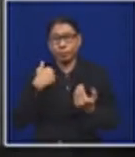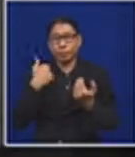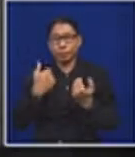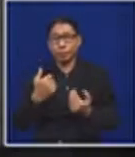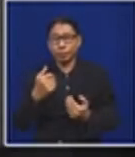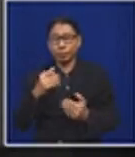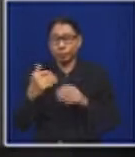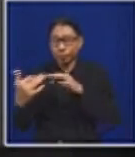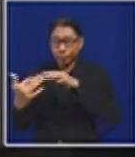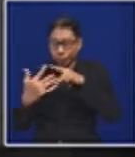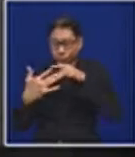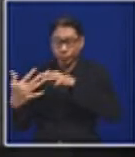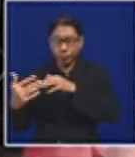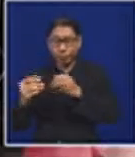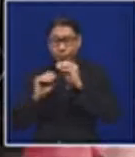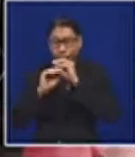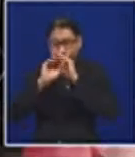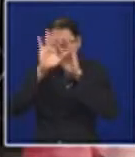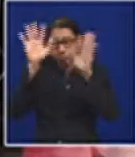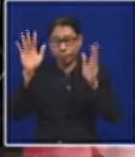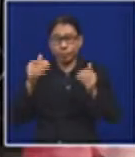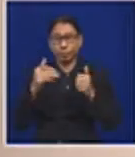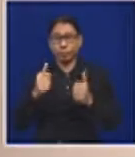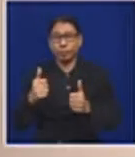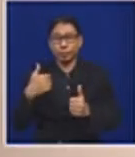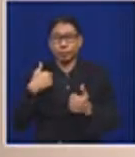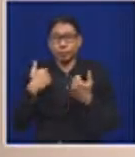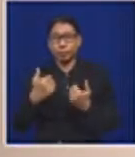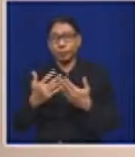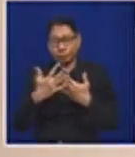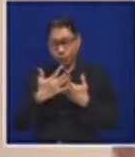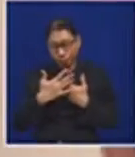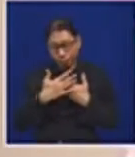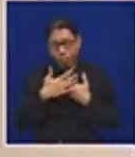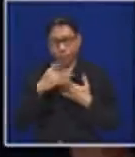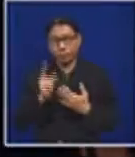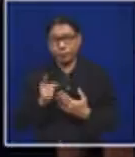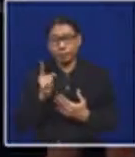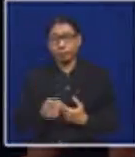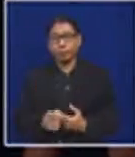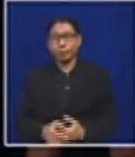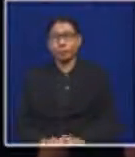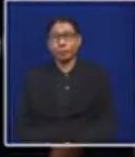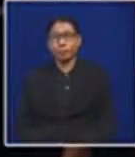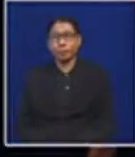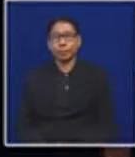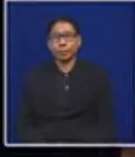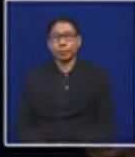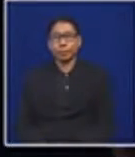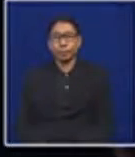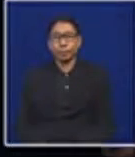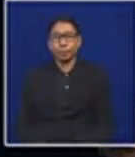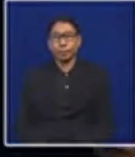มาช่วยสื่อสารเพลงนี้ให้ชัดเจนยิ่งขึ้นอีกด้วยในรักจริงๆเพลงนี้ค่ะ